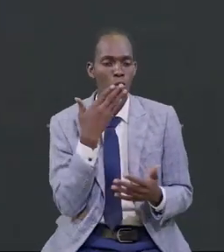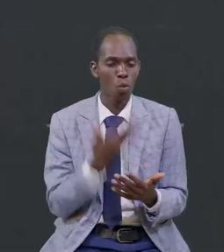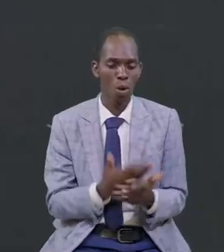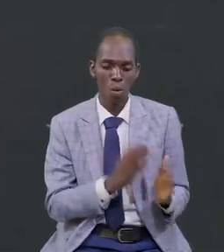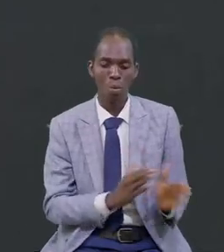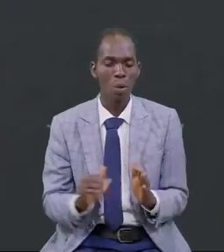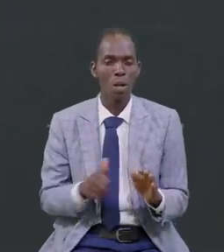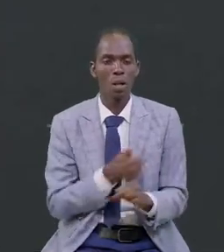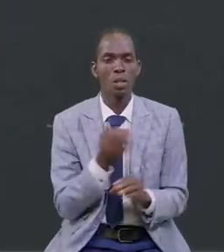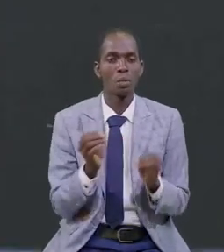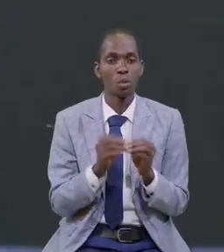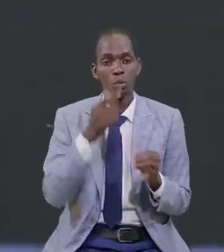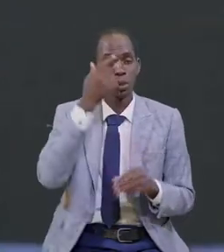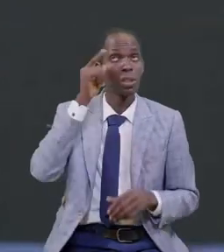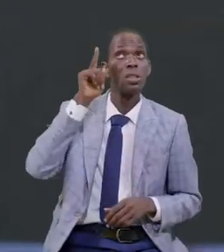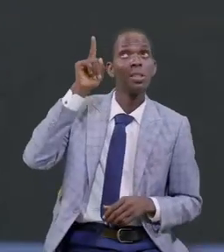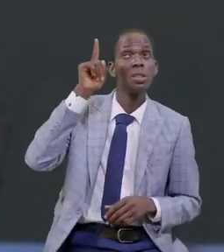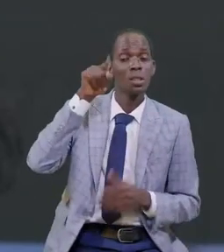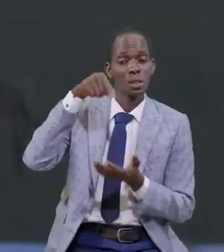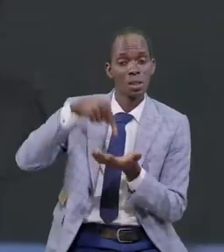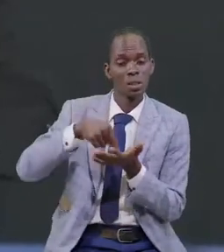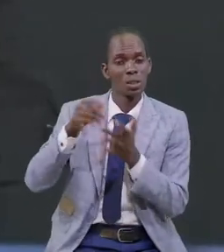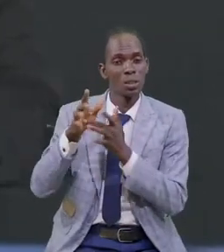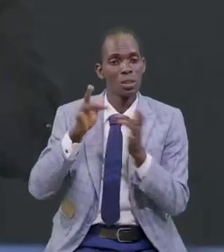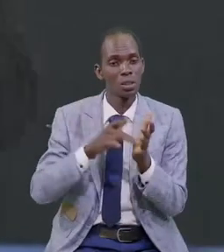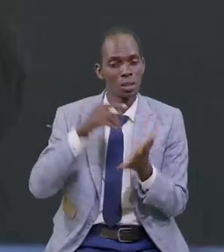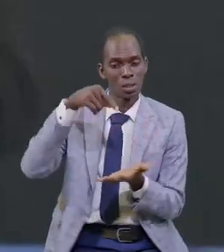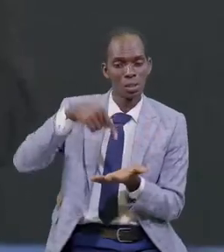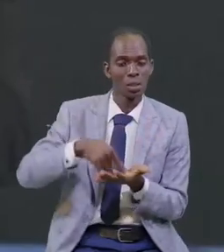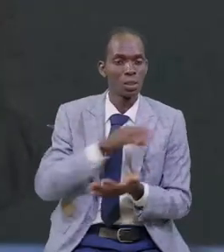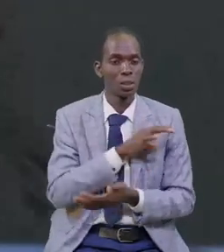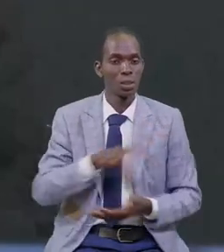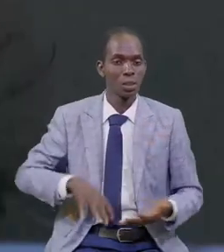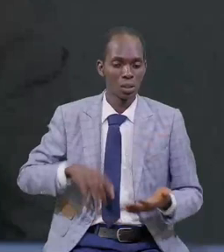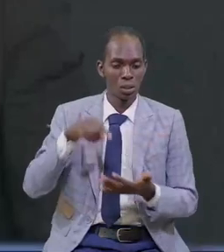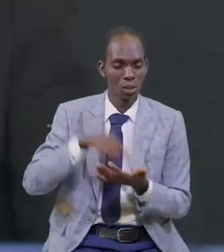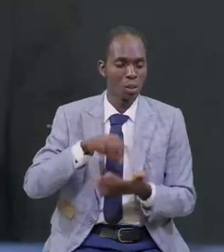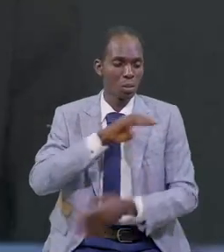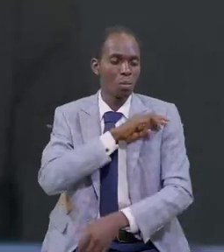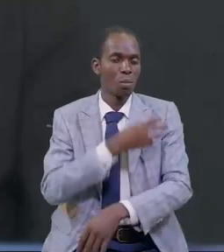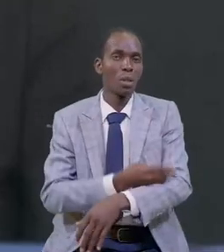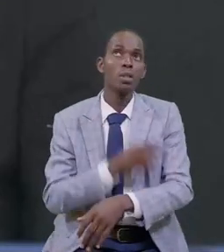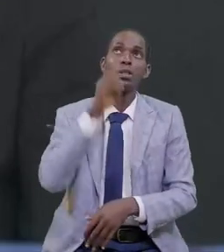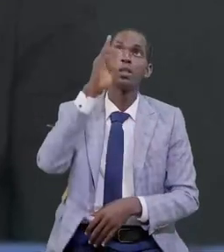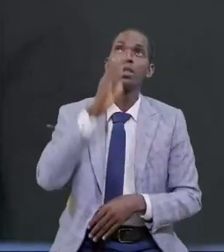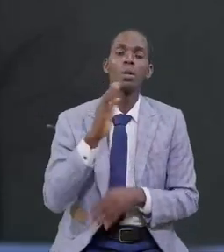Christ ce Jésus il est le dieu puissant à per l'ordre